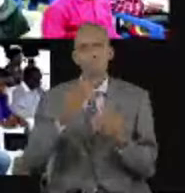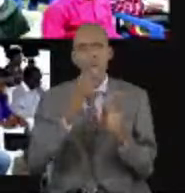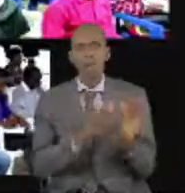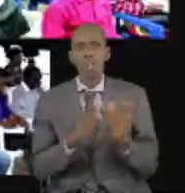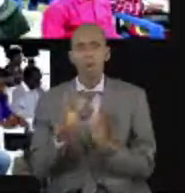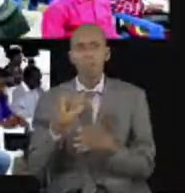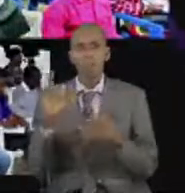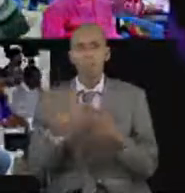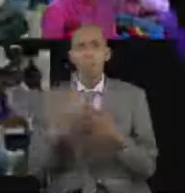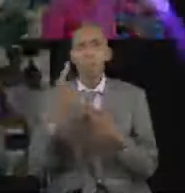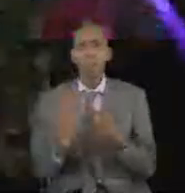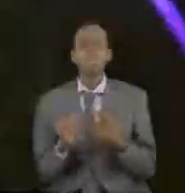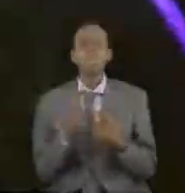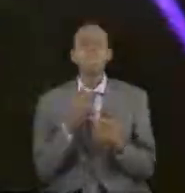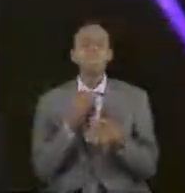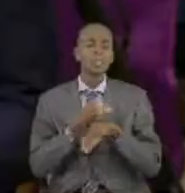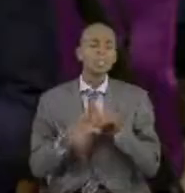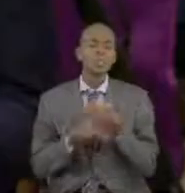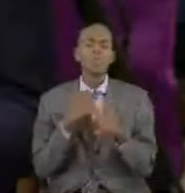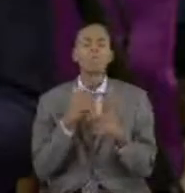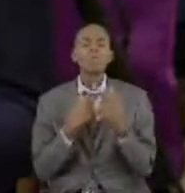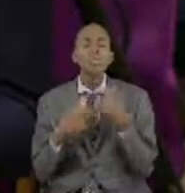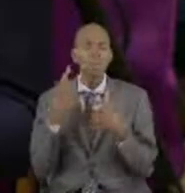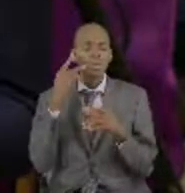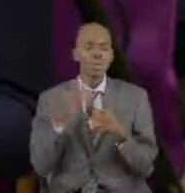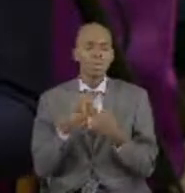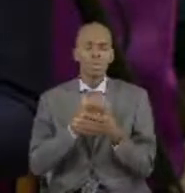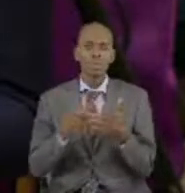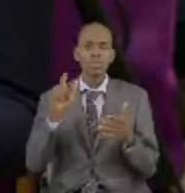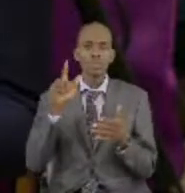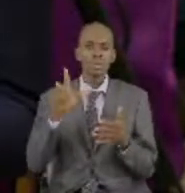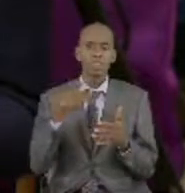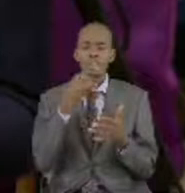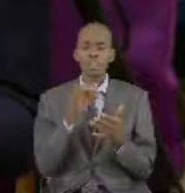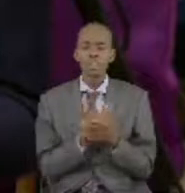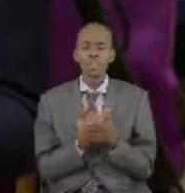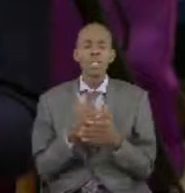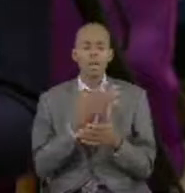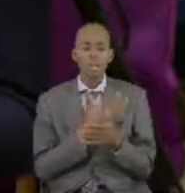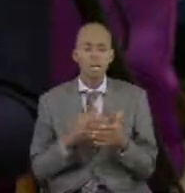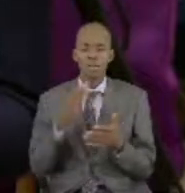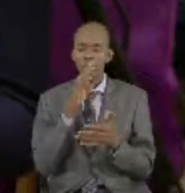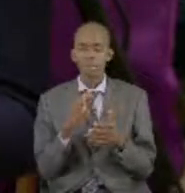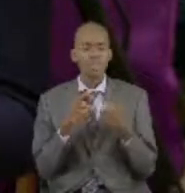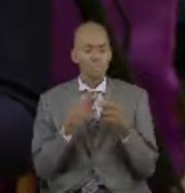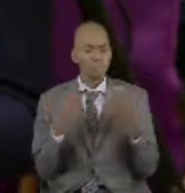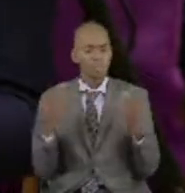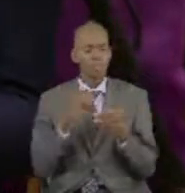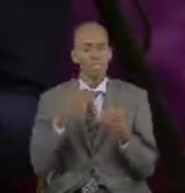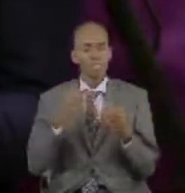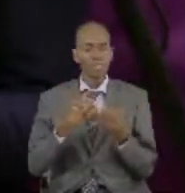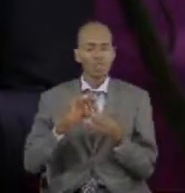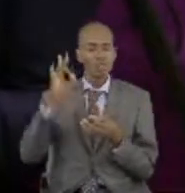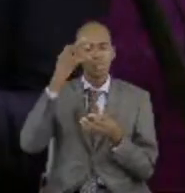les convoitises trompeuse verser 23 à être renouvellé à être renouvelé